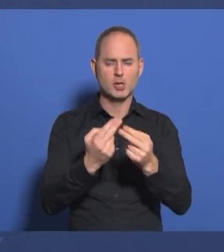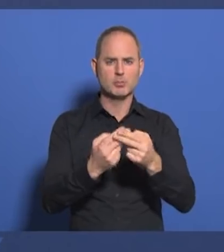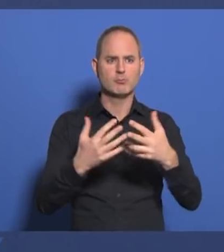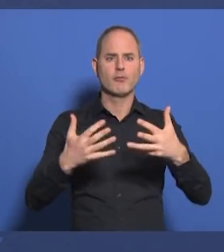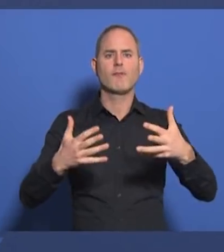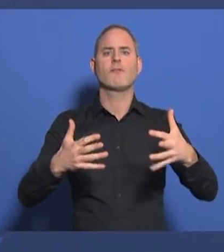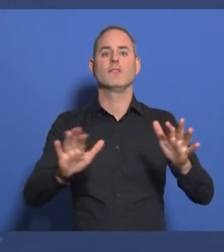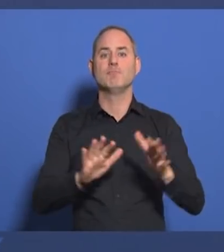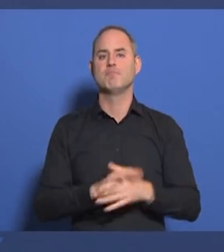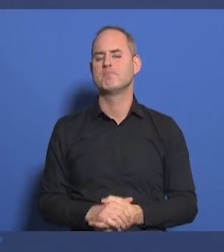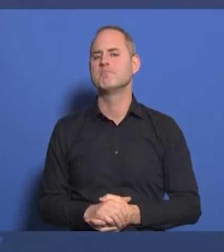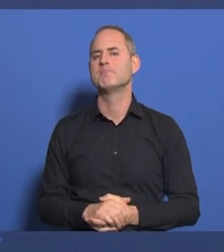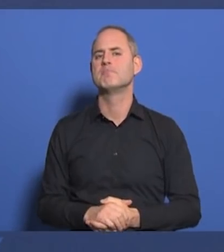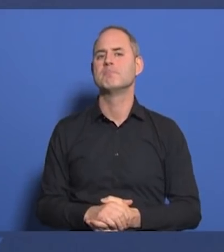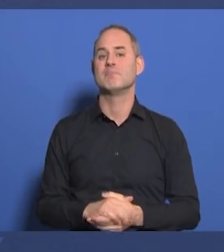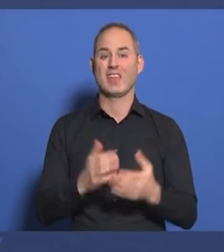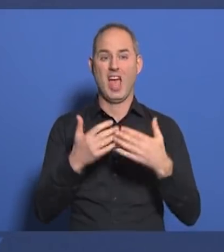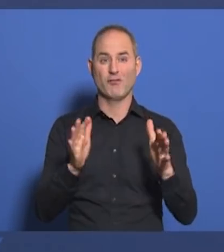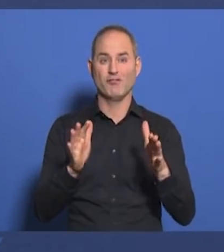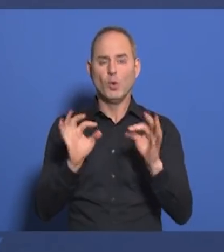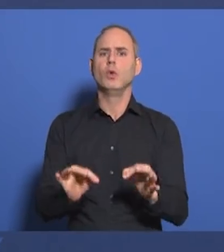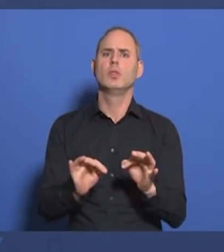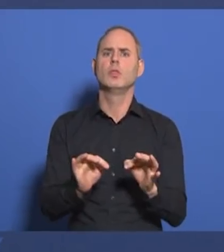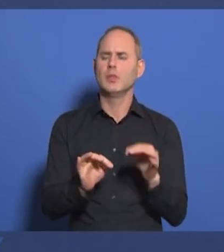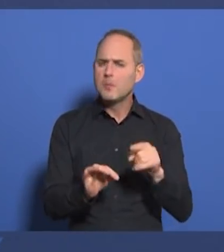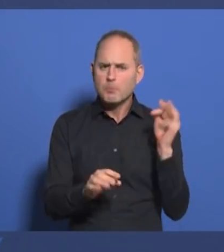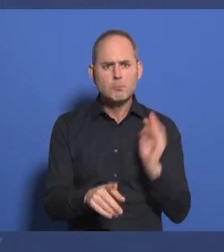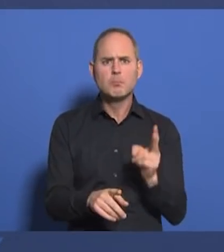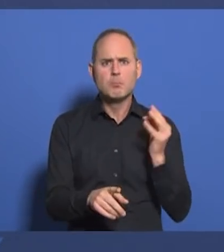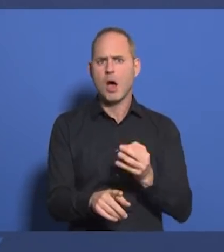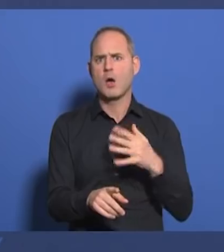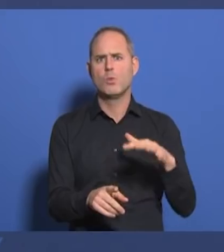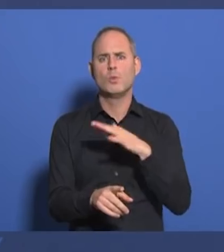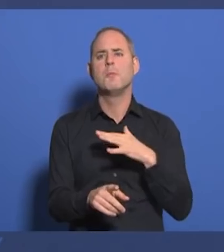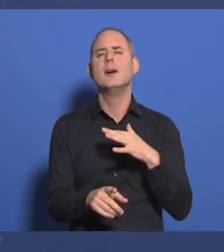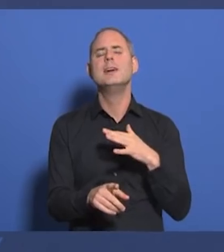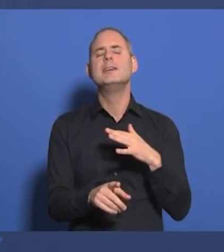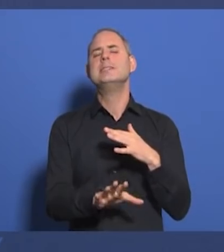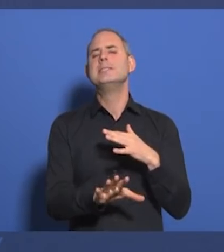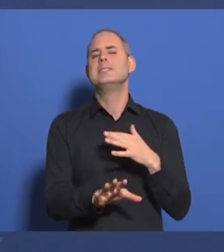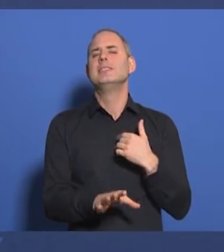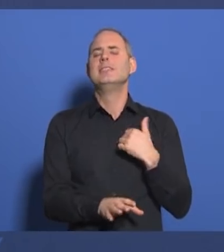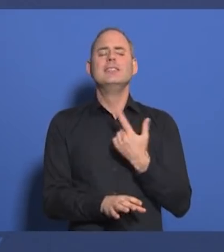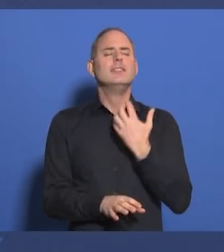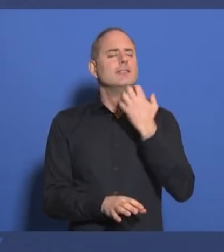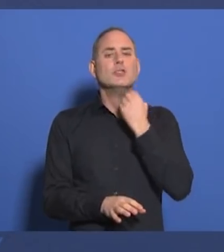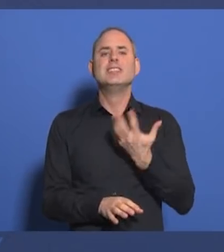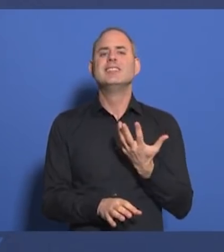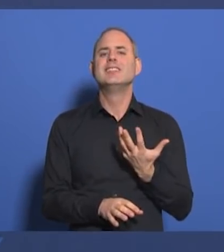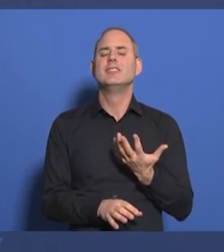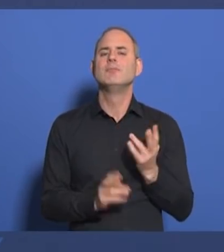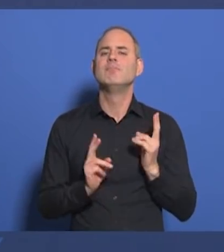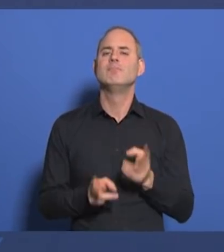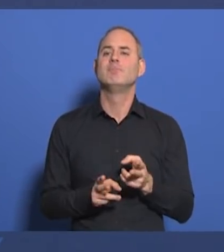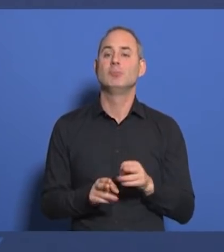richtig. Ich hätte mir aber gewünscht, dass wir uns zu der Frage, gehen wir den nächsten Schritt oder müssen wir vielleicht